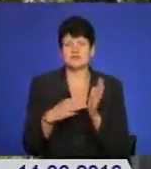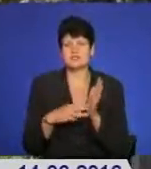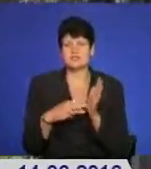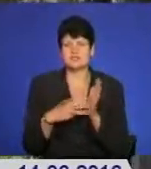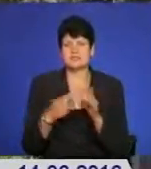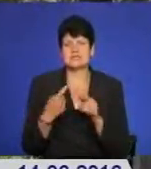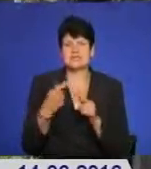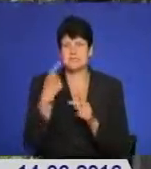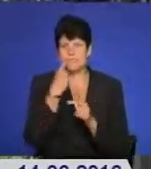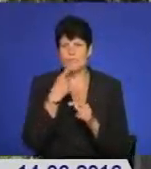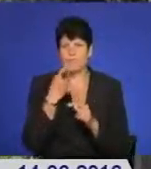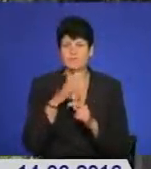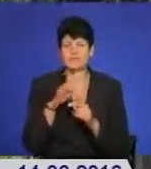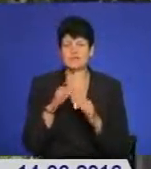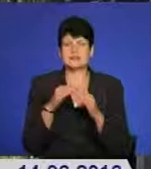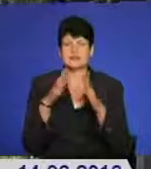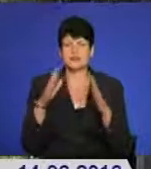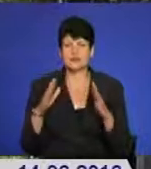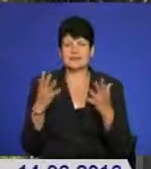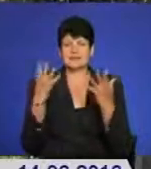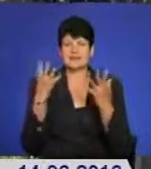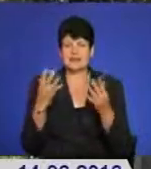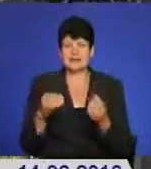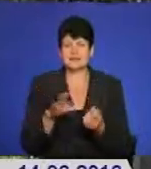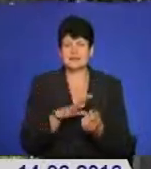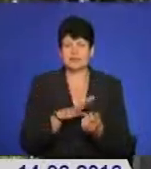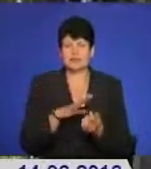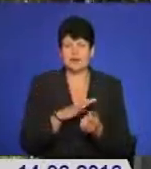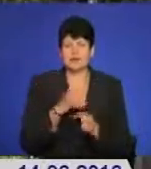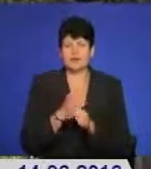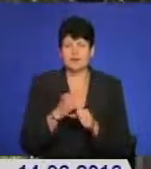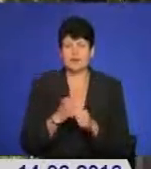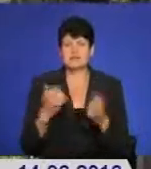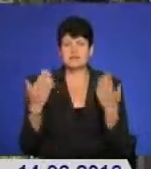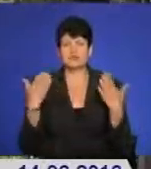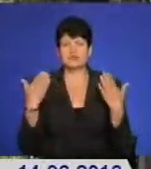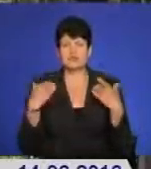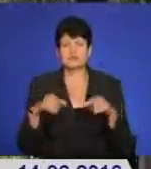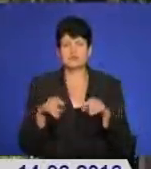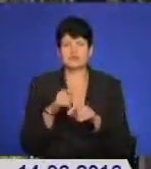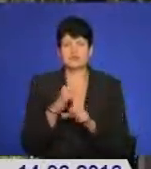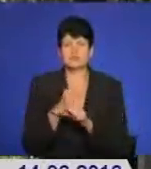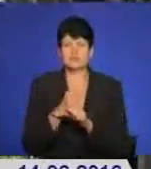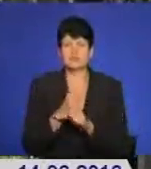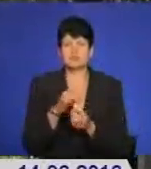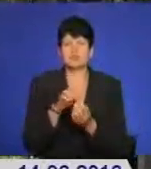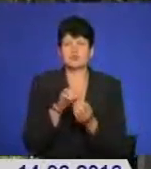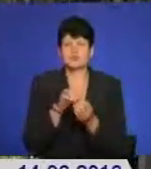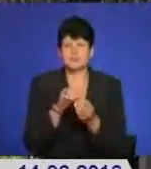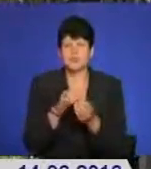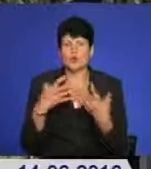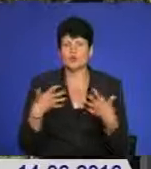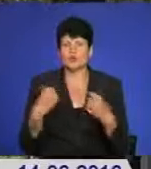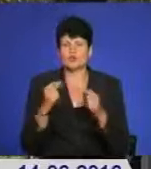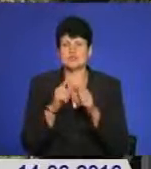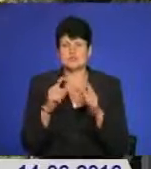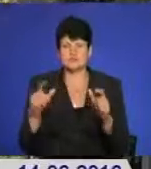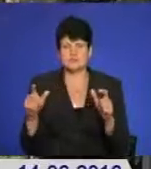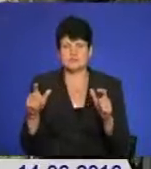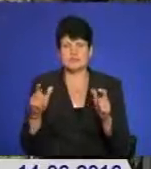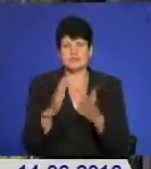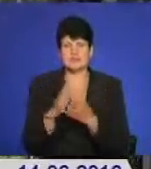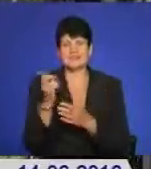280 – мовні табори, а також табори з денним перебуванням і табори праці та відпочинку. Також у нас працюють стаціонарні оздоровчі заклади,